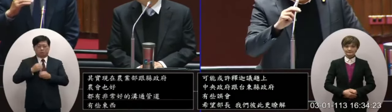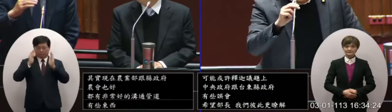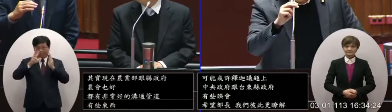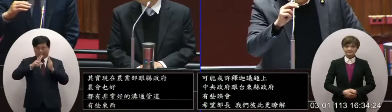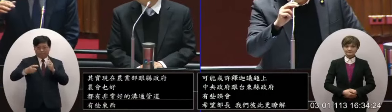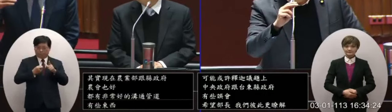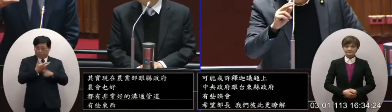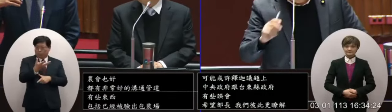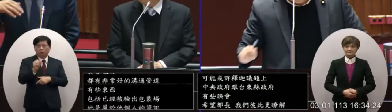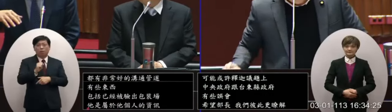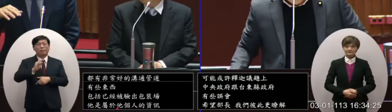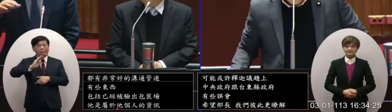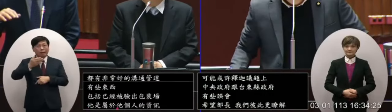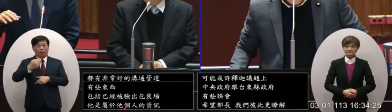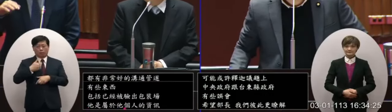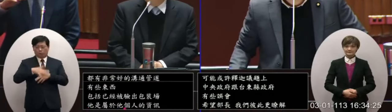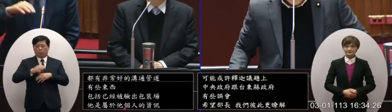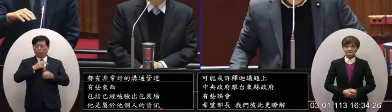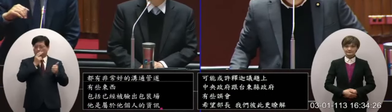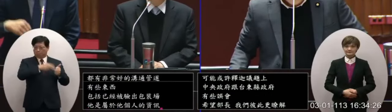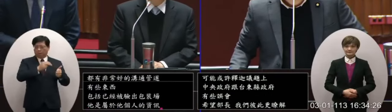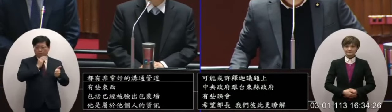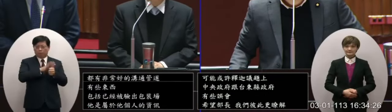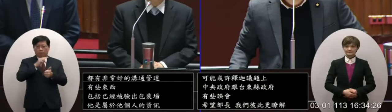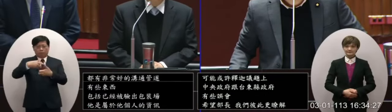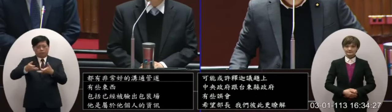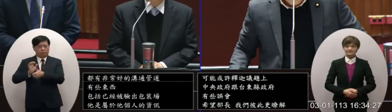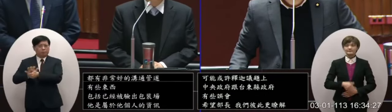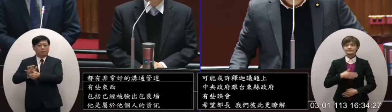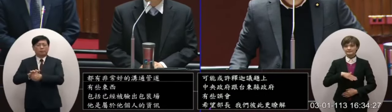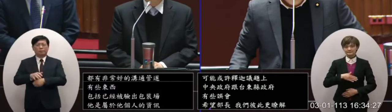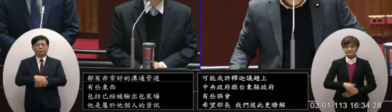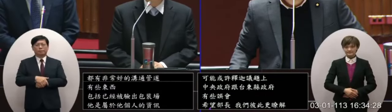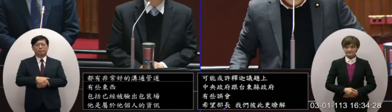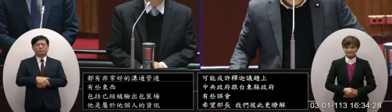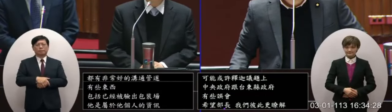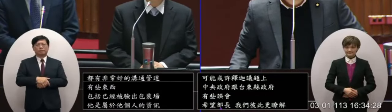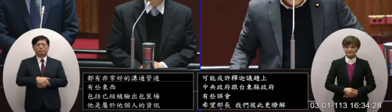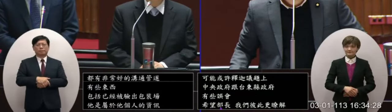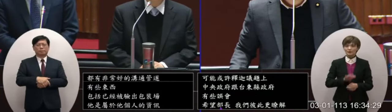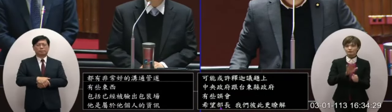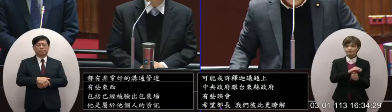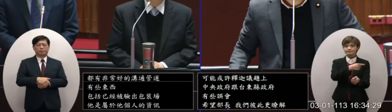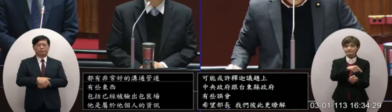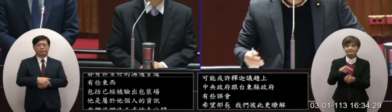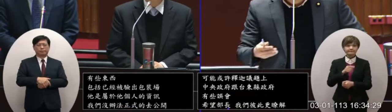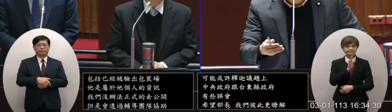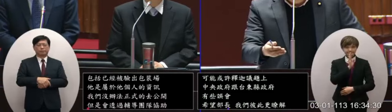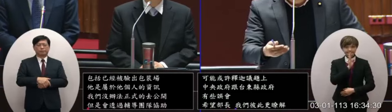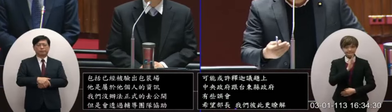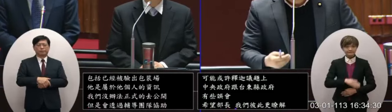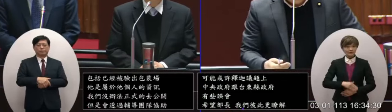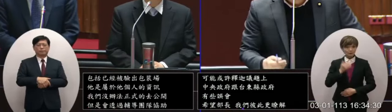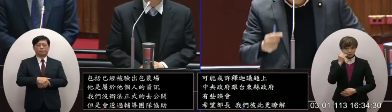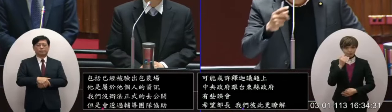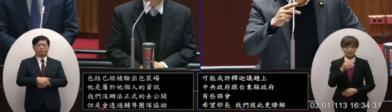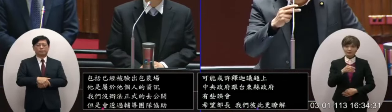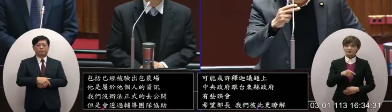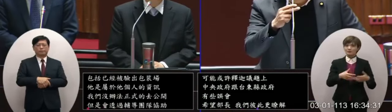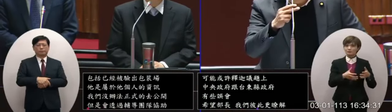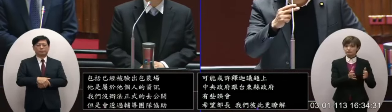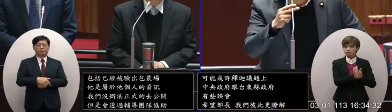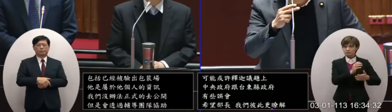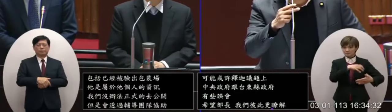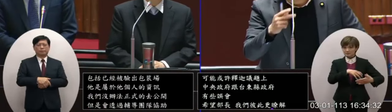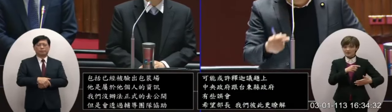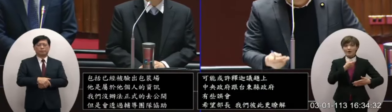式的去公开，但是我们会透过辅导团队去协助。 辅导啦，我们是想说， 对啦， 如果部里面愿意来做，那